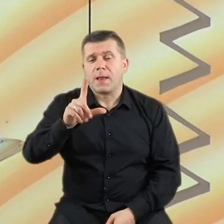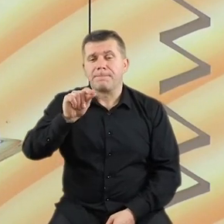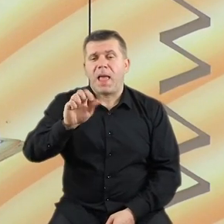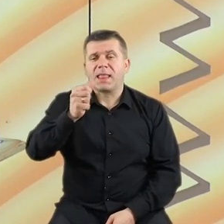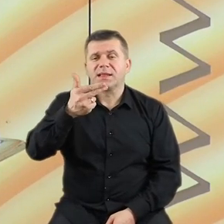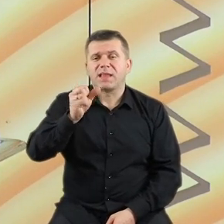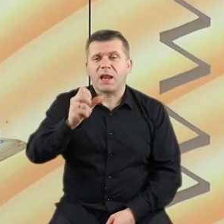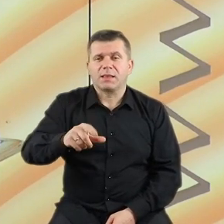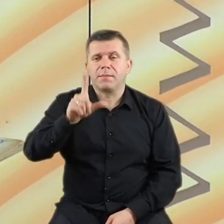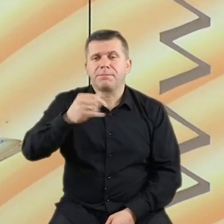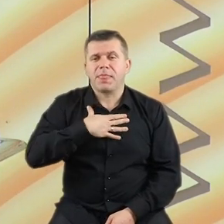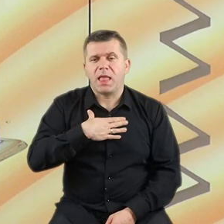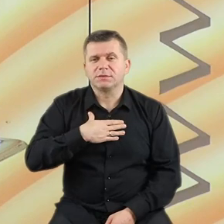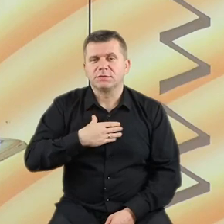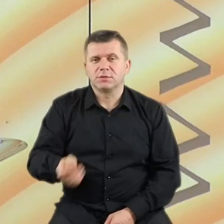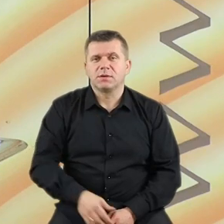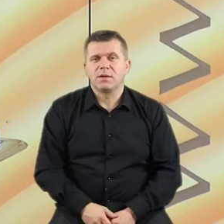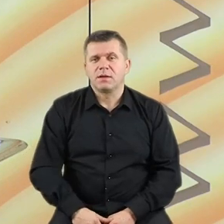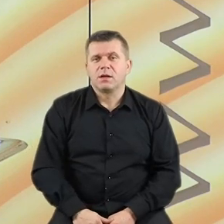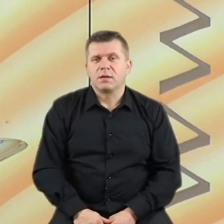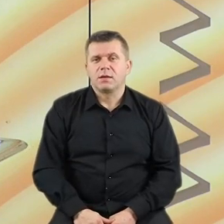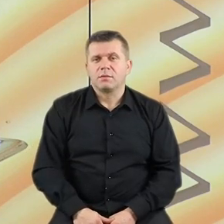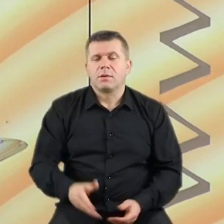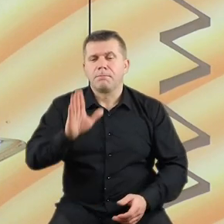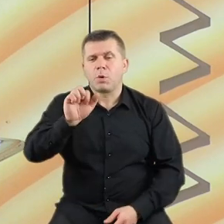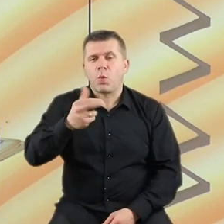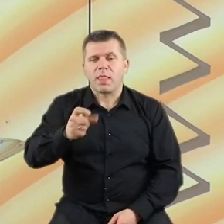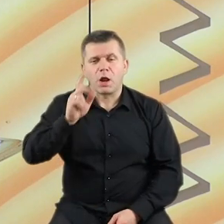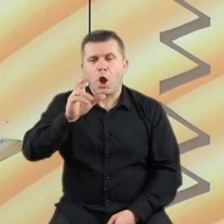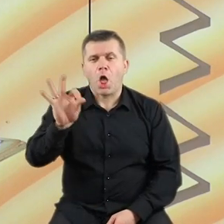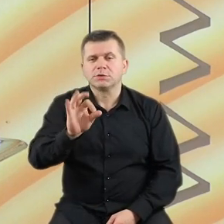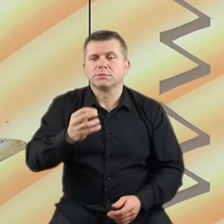i Kapitan Kloss chyba powiedzieli wyraźnie, gdzie jest miejsce Niemców, Brunner.